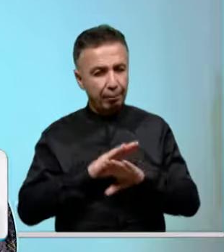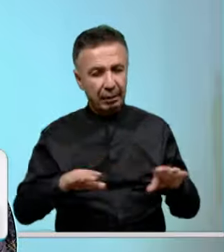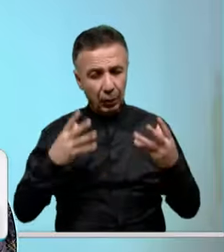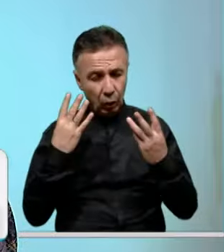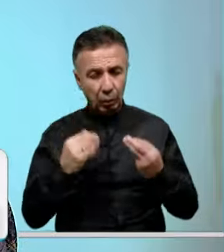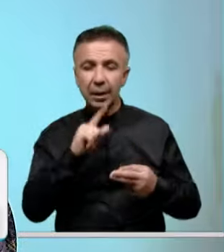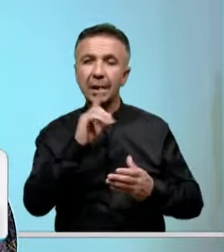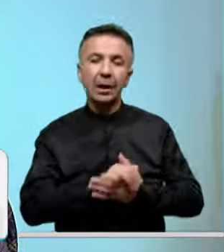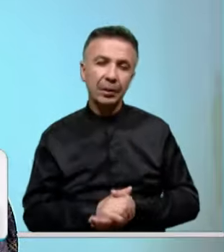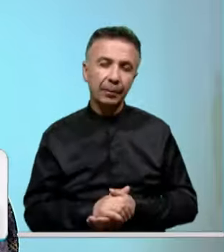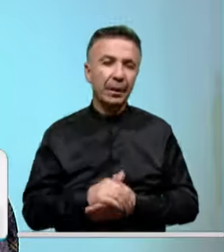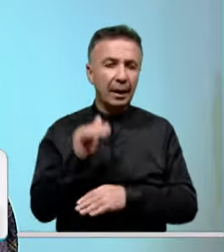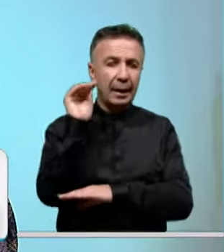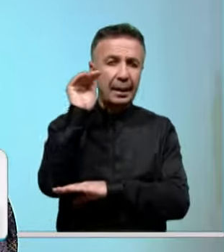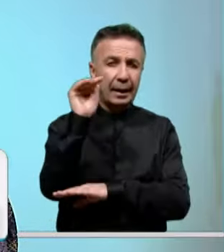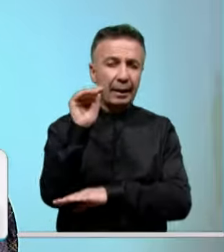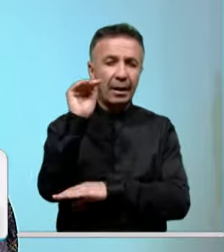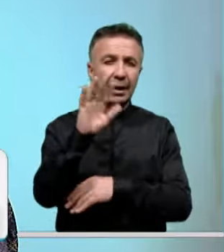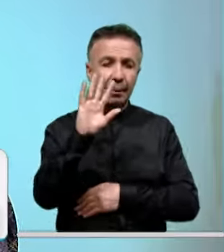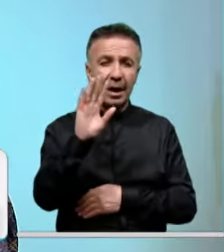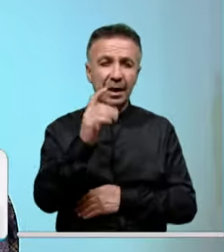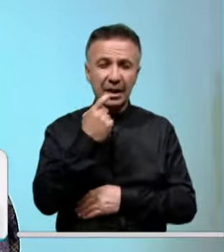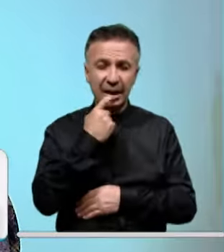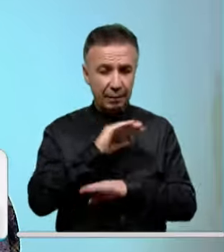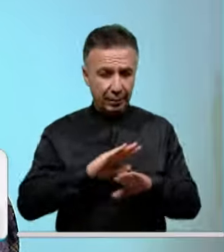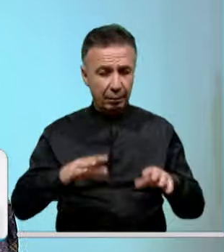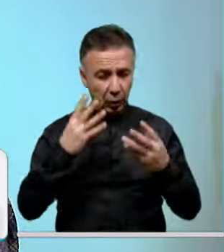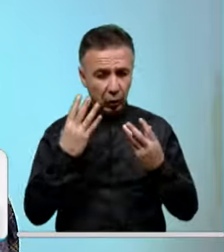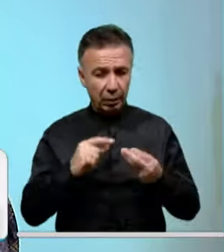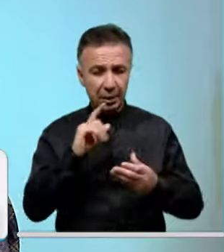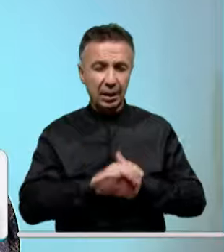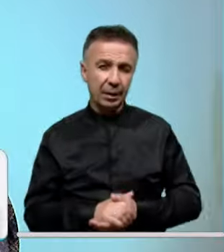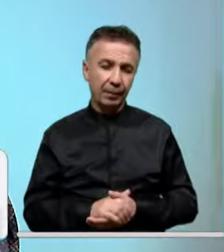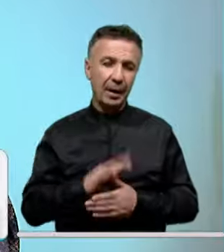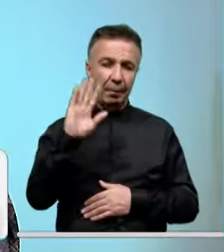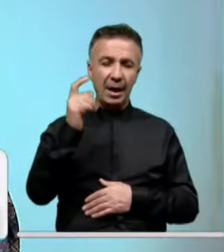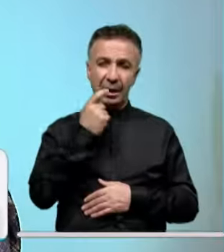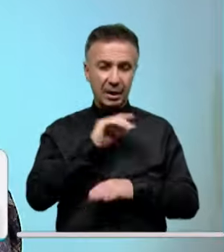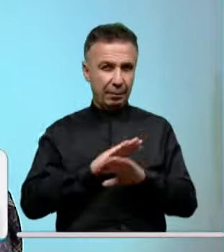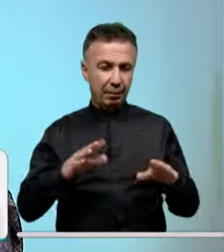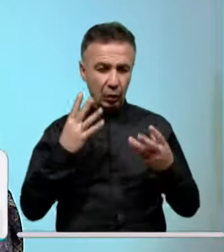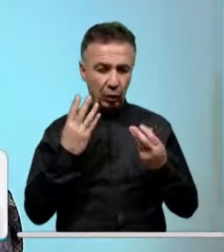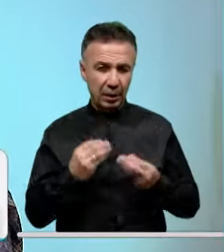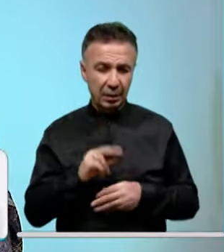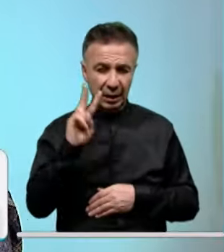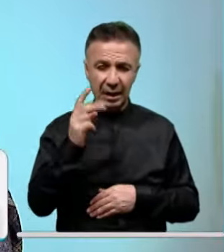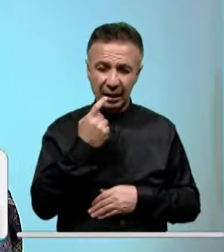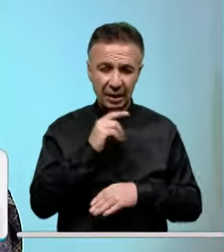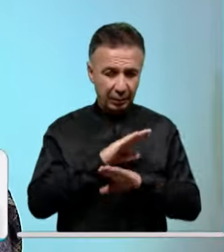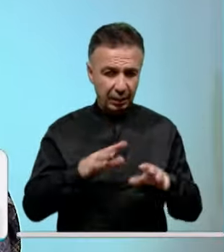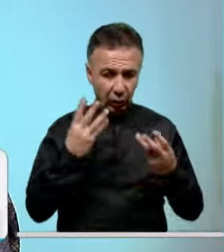olmalı. Develerde 5 yaşını doldur, yani 5 yaşını bitirmiş, 2 yaşını bitirmiş